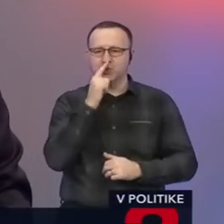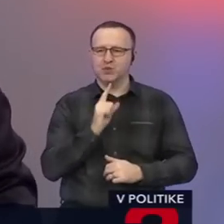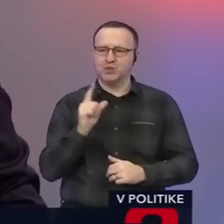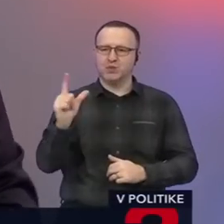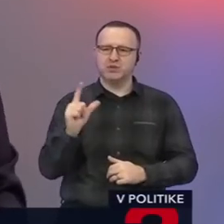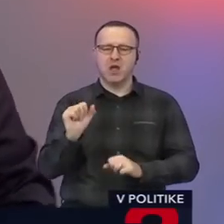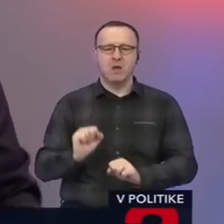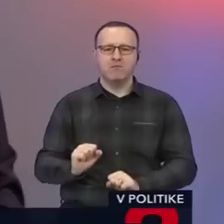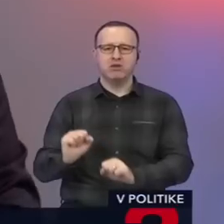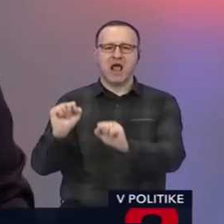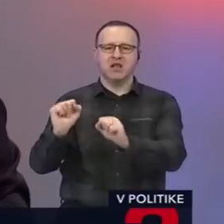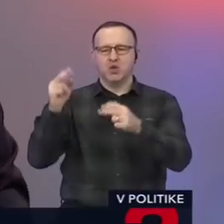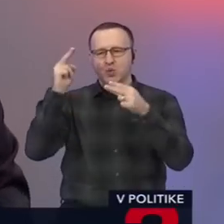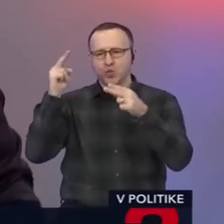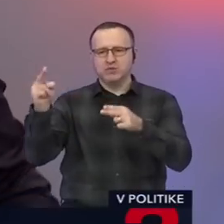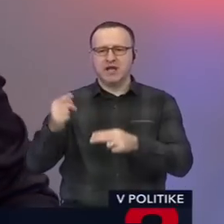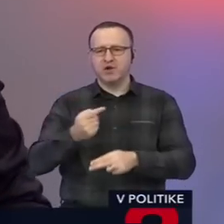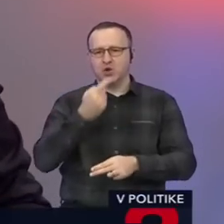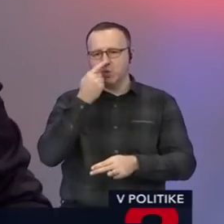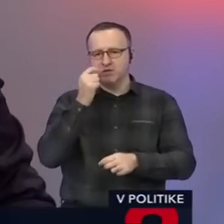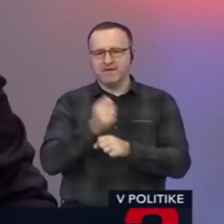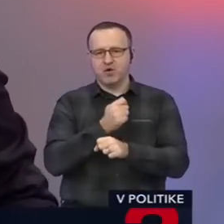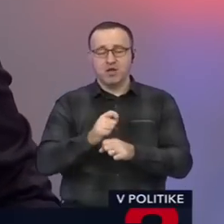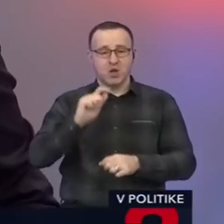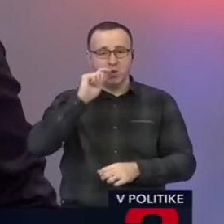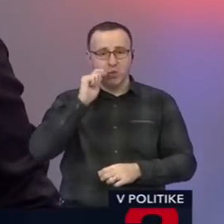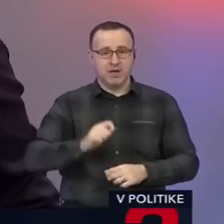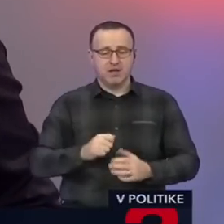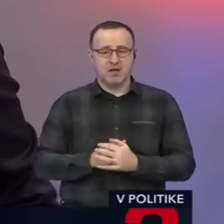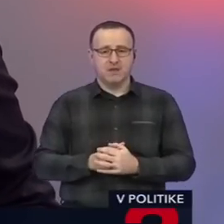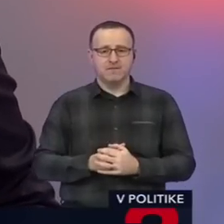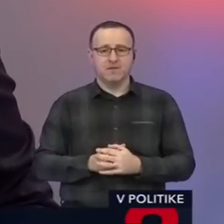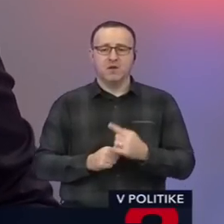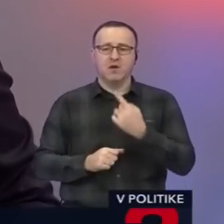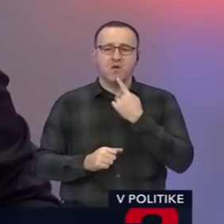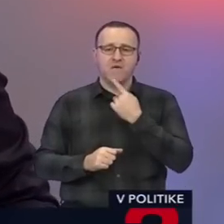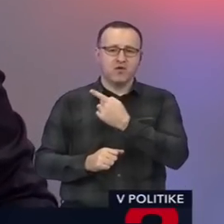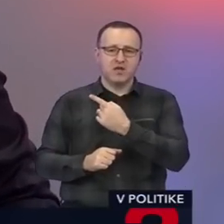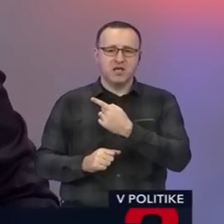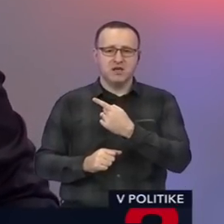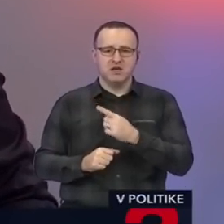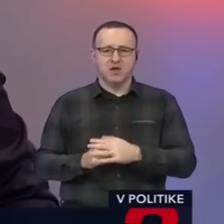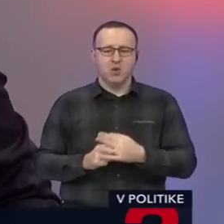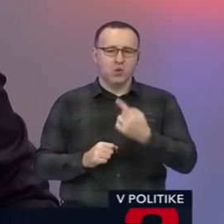bráni sa uznaniu ruskej agresie na Ukrajinu, ktorý hovorí, že je zrejme, že ruská